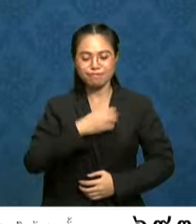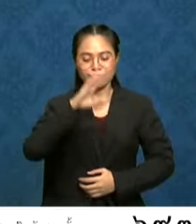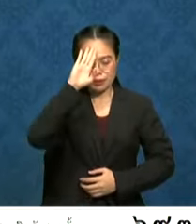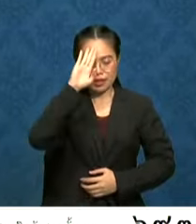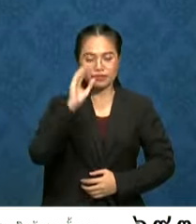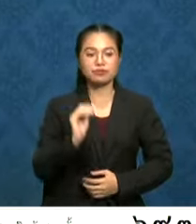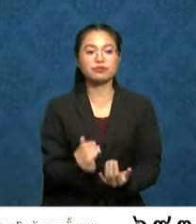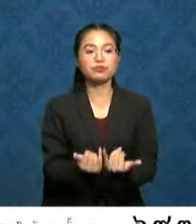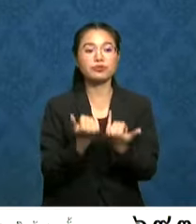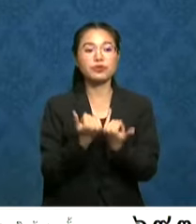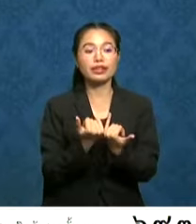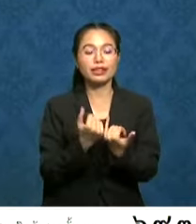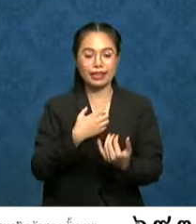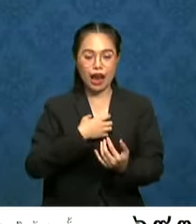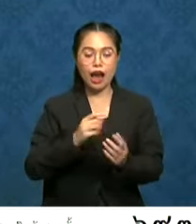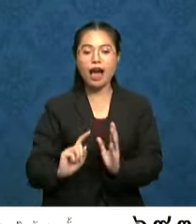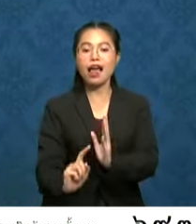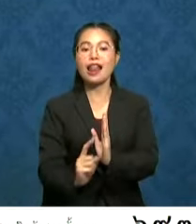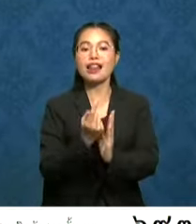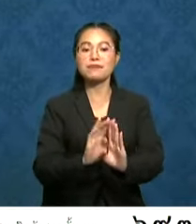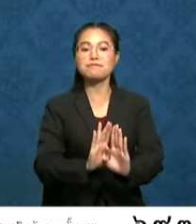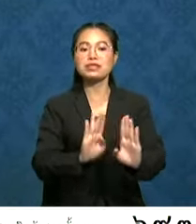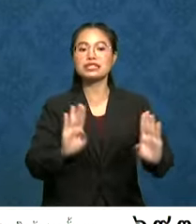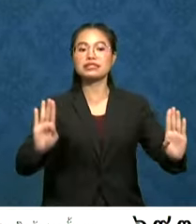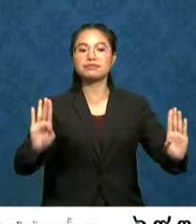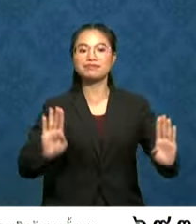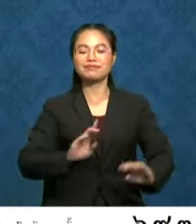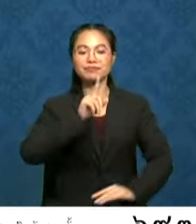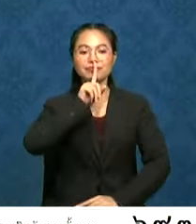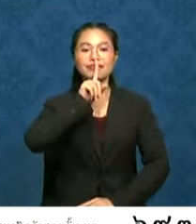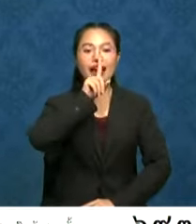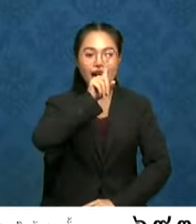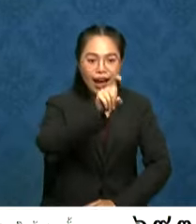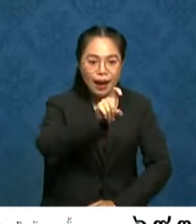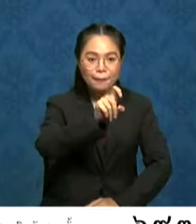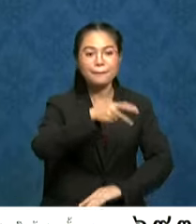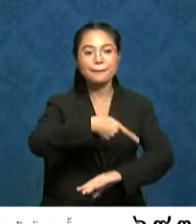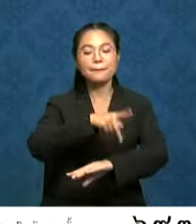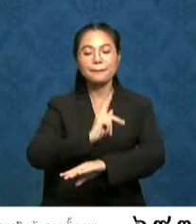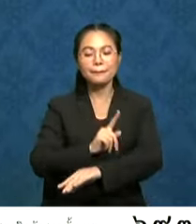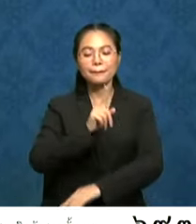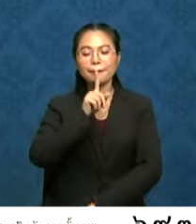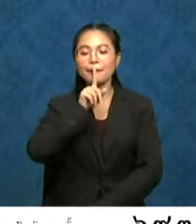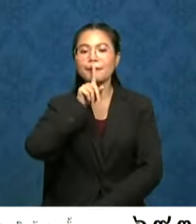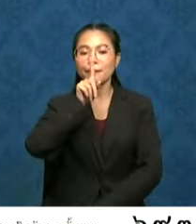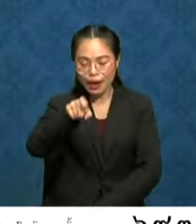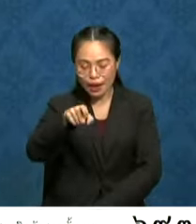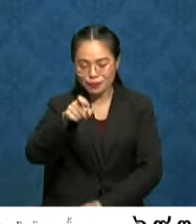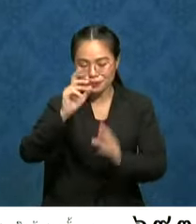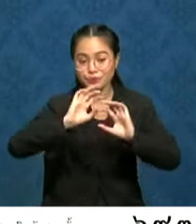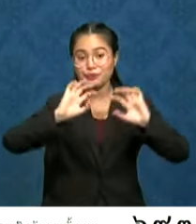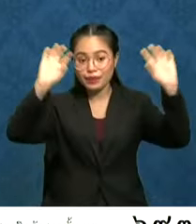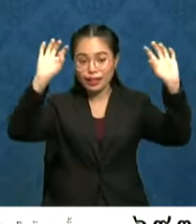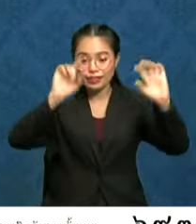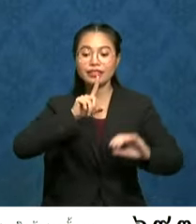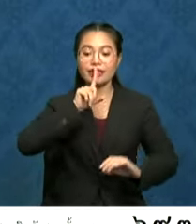ผมอยากเปิดการอภิปรายครั้งนี้ครับท่านประธานด้วยคำถามดังๆส่งผ่านท่านประธานไปยังรัฐบาลเพื่อนสมาชิกทั้ง